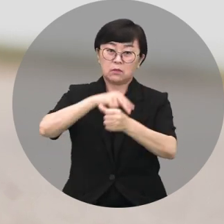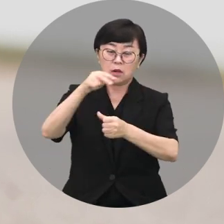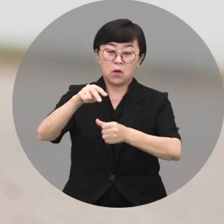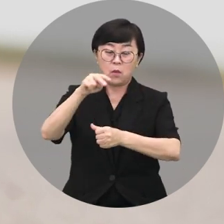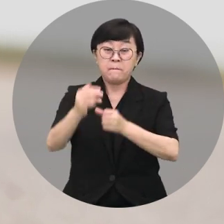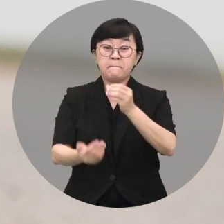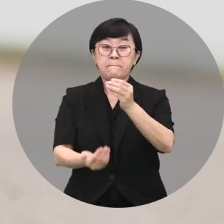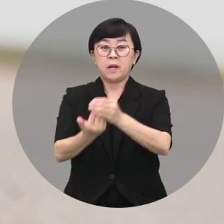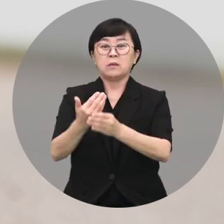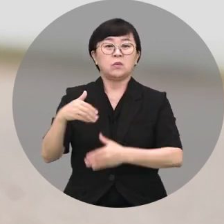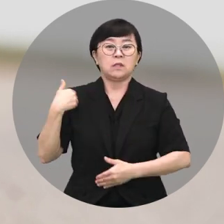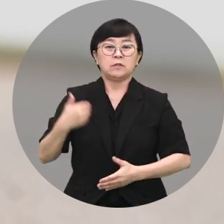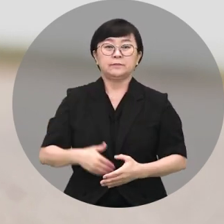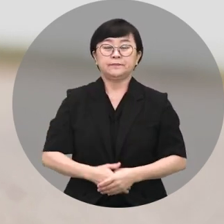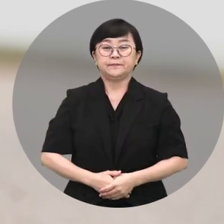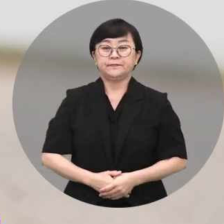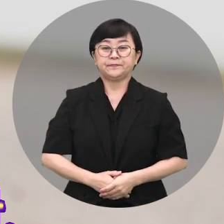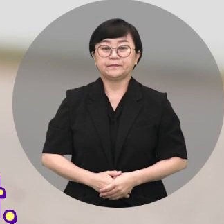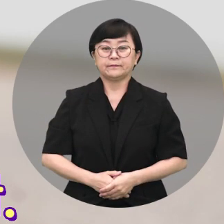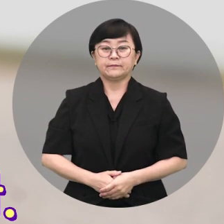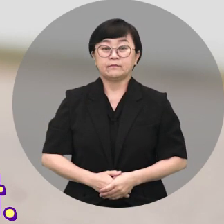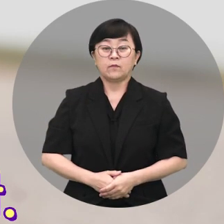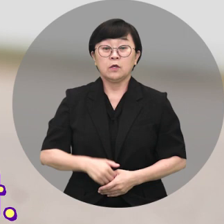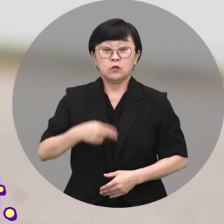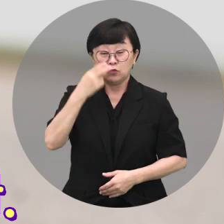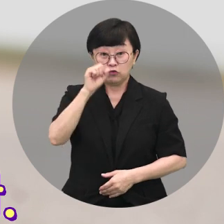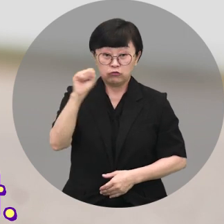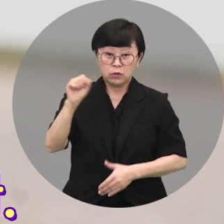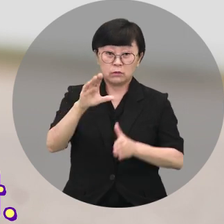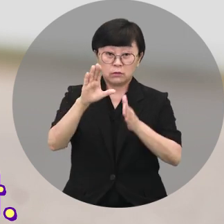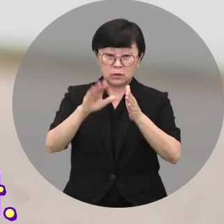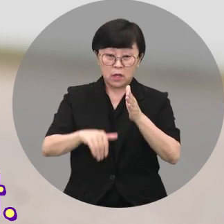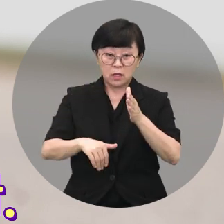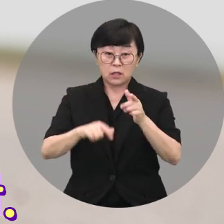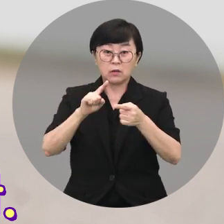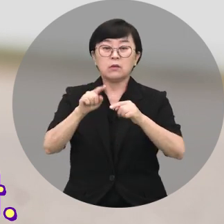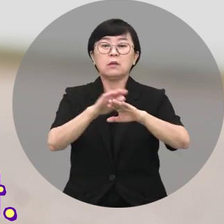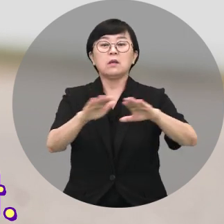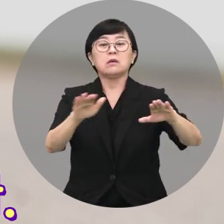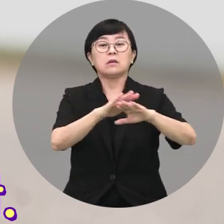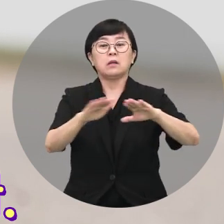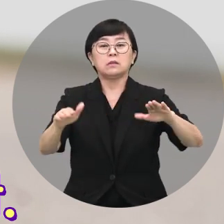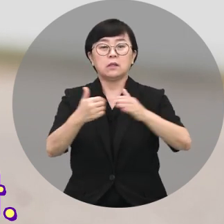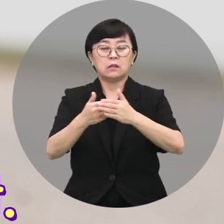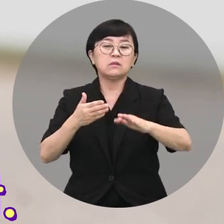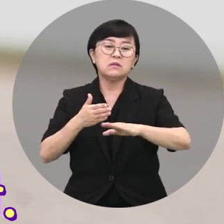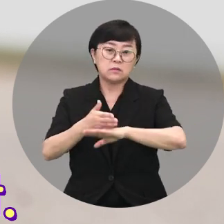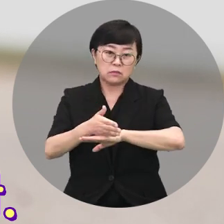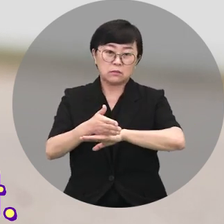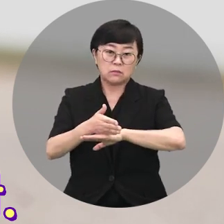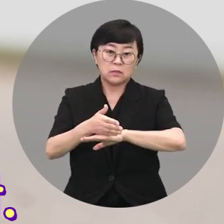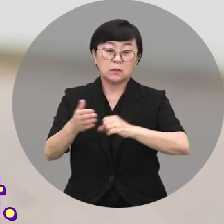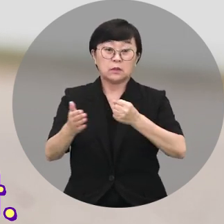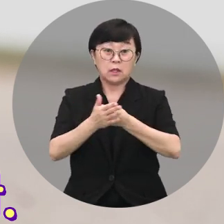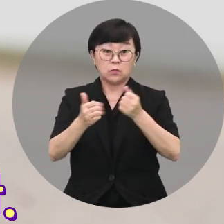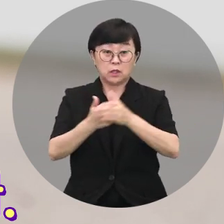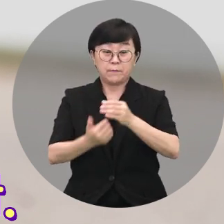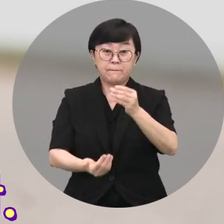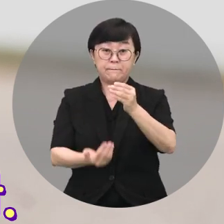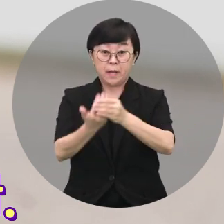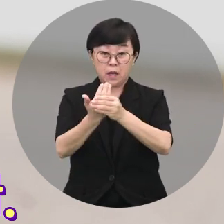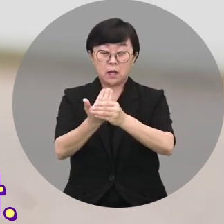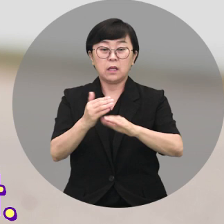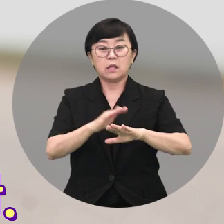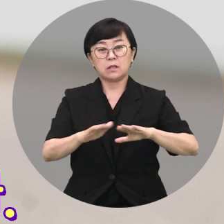어디서 나타날지 모릅니다. 그런데 음주운전 시에는 반응 속도가 현저히 느려지기 때문에 이런 돌발 상황에